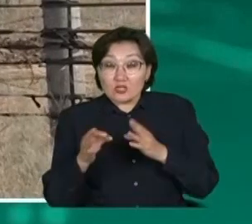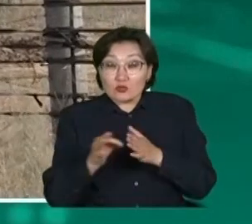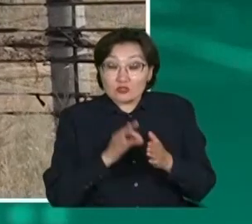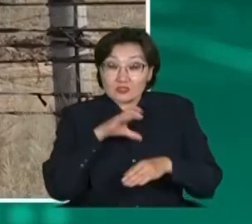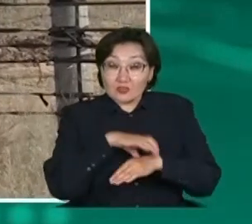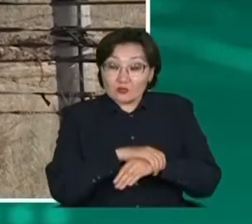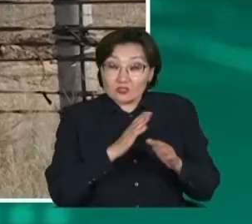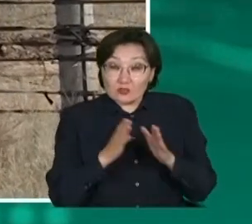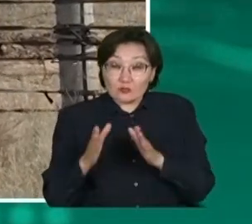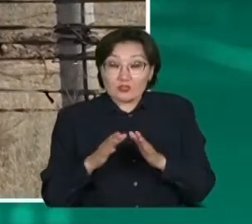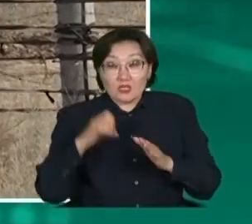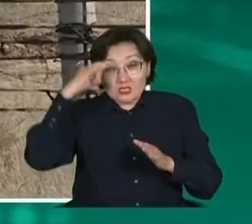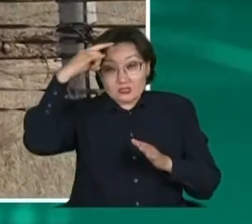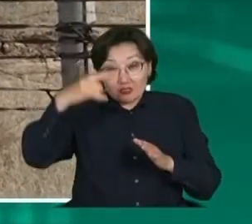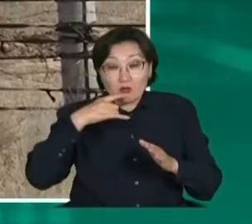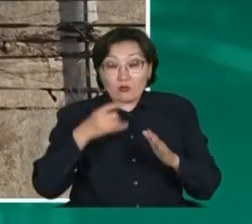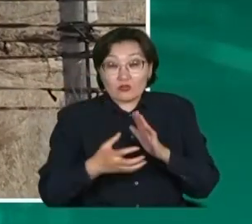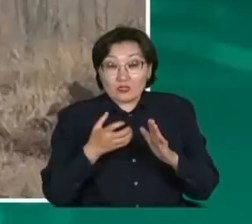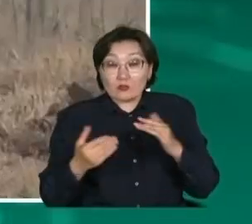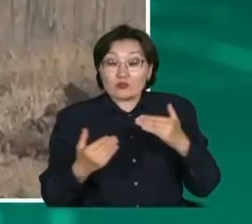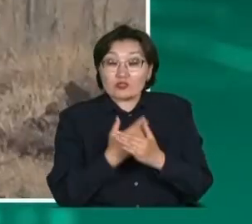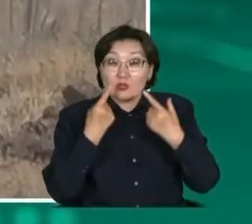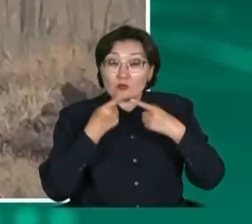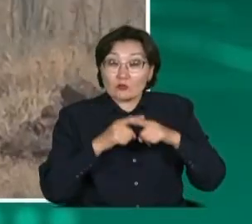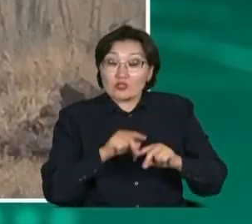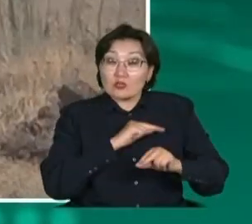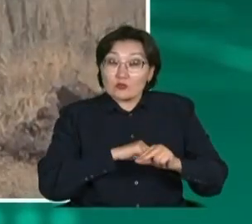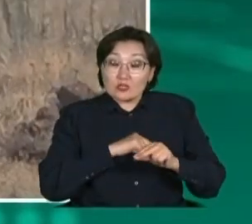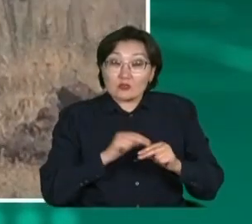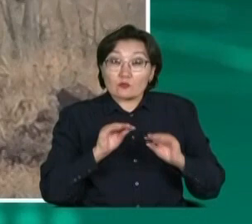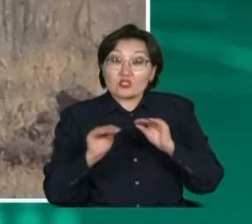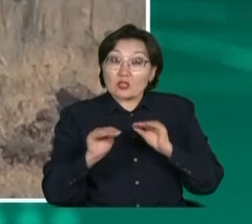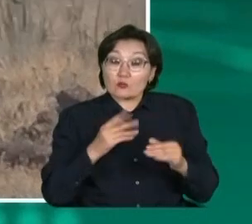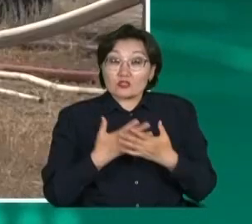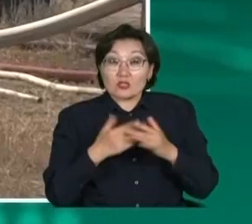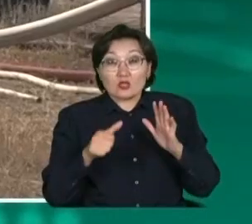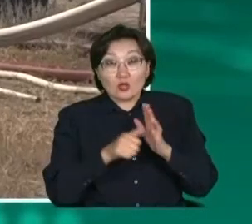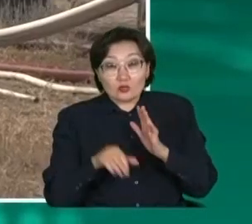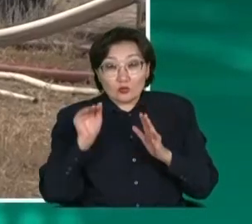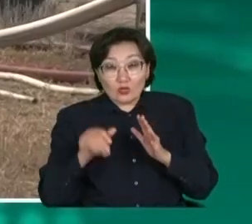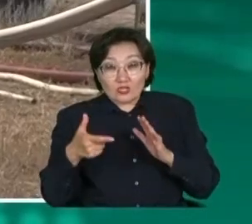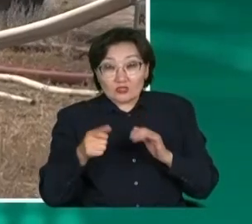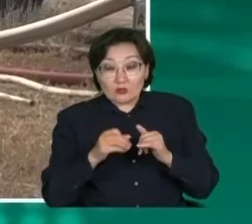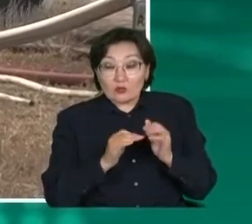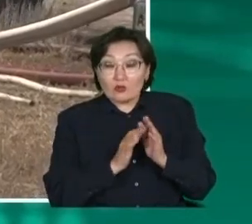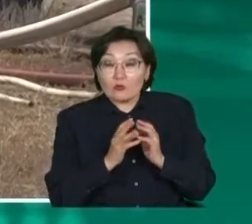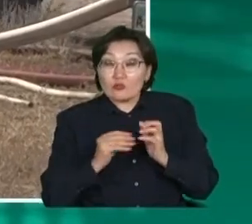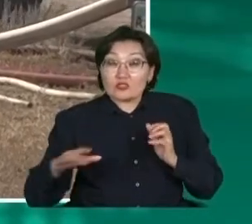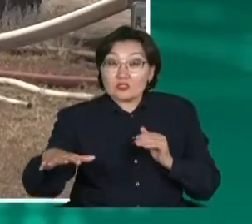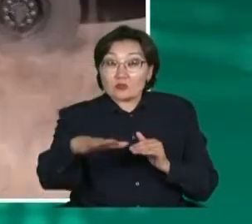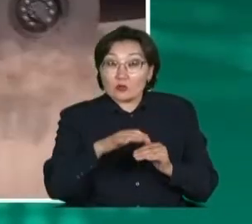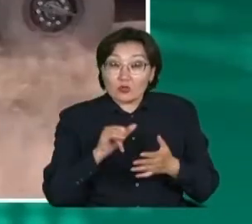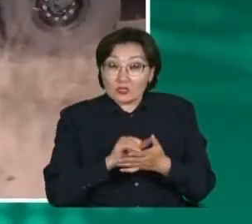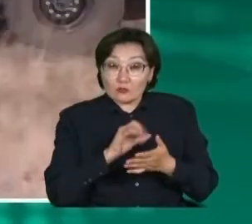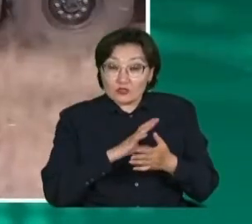анықтау жүйесі елде жеткіліксіз. Тың технологиямен жұмыс істейтін жабдық шамамен 600 мың гектар орманды алқаптарға